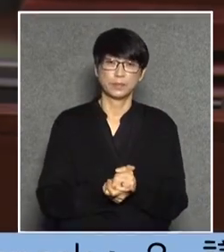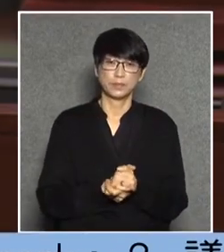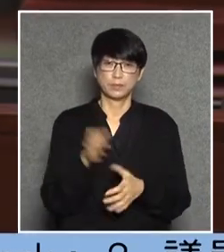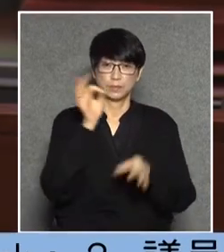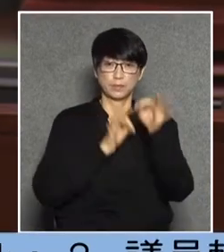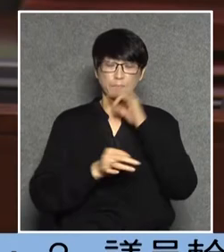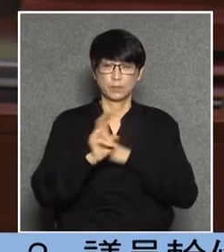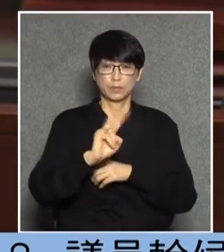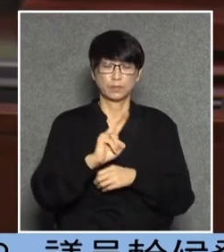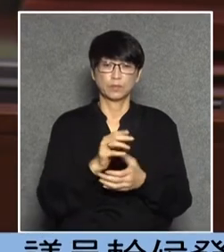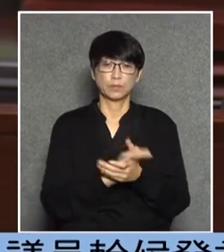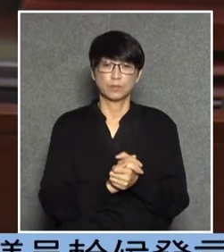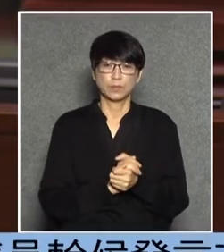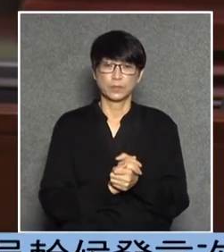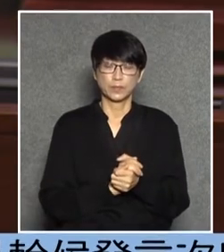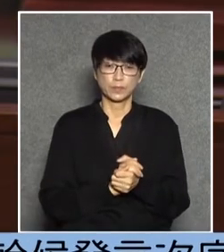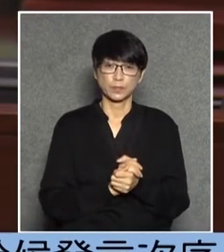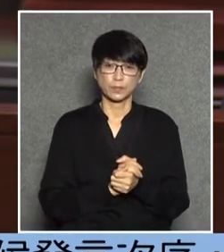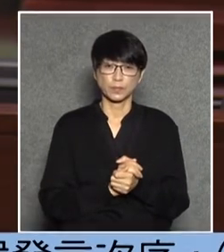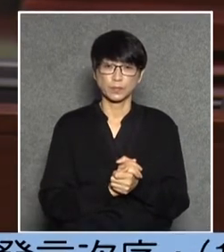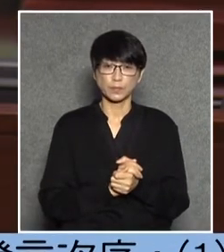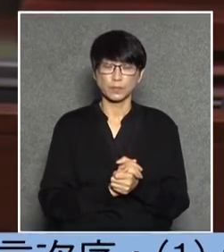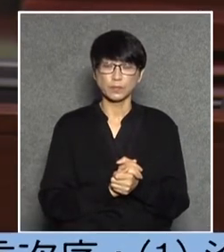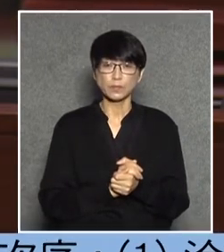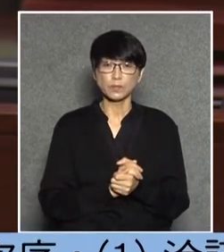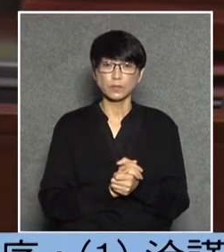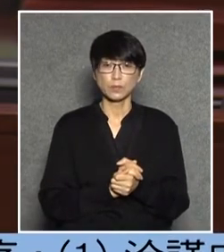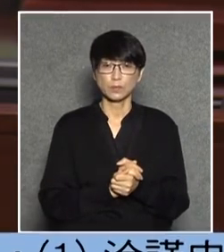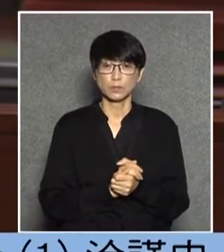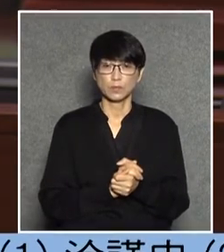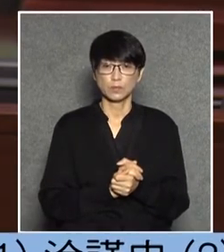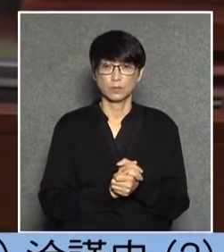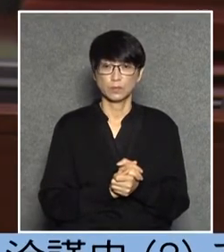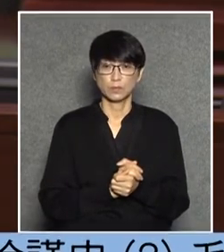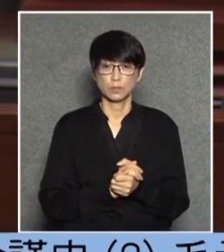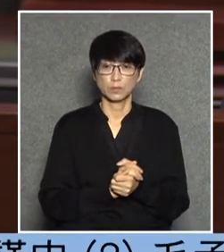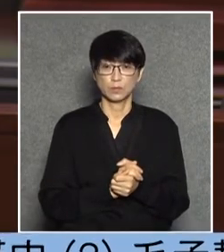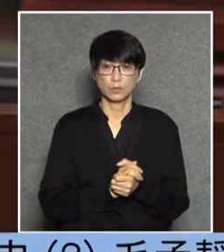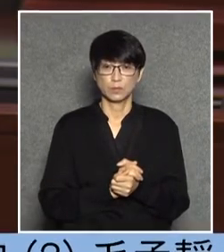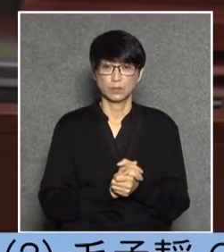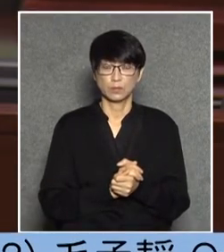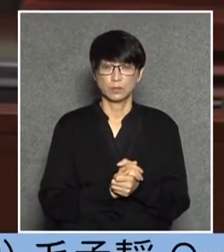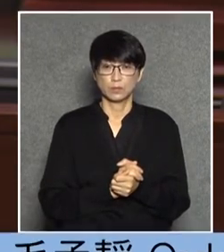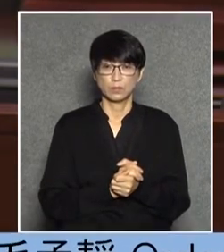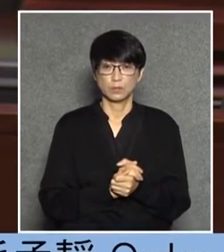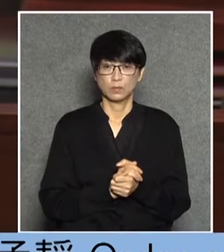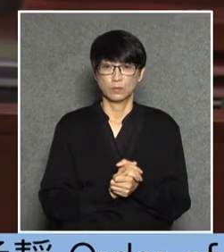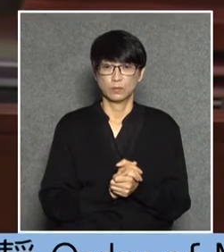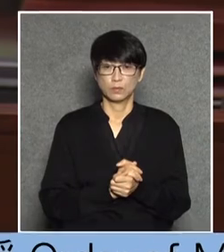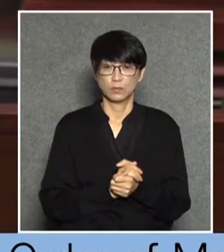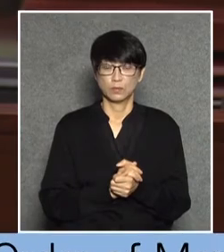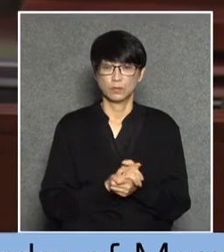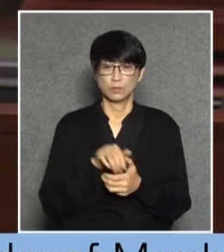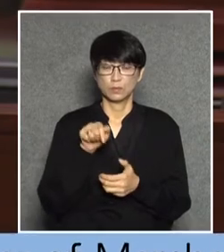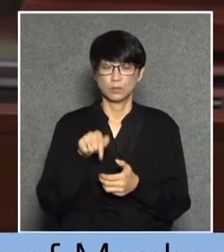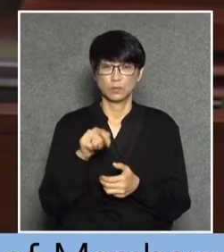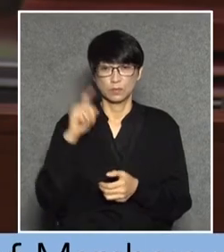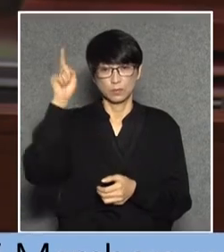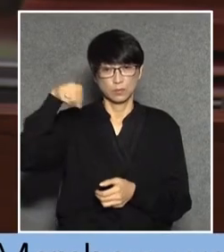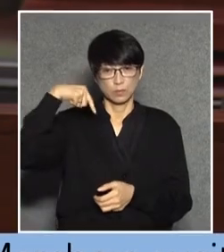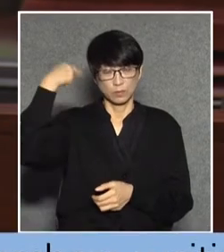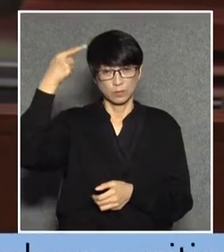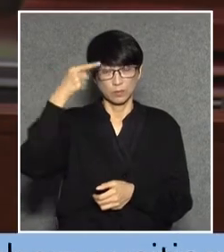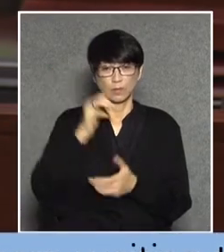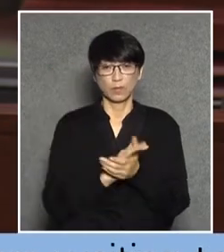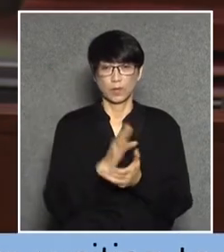係，而家呢個巴菲特呢個咁嘅美國嘅股神開